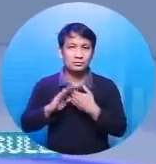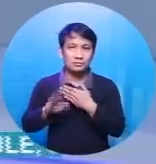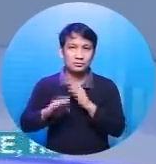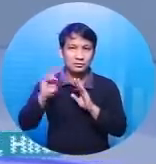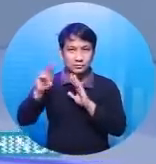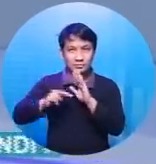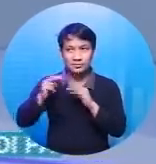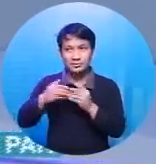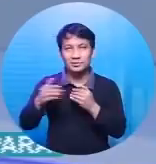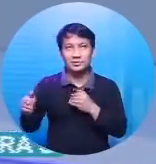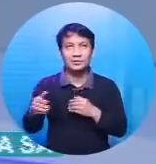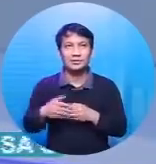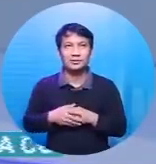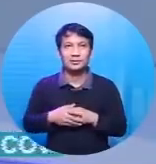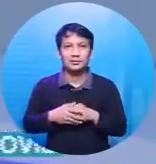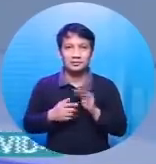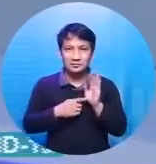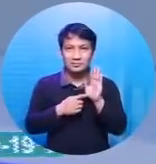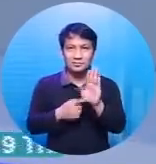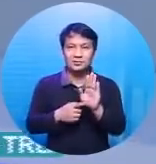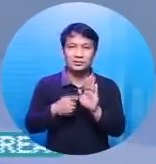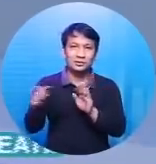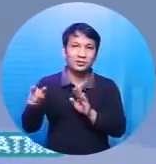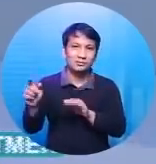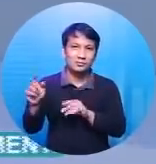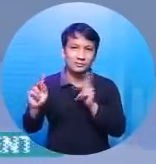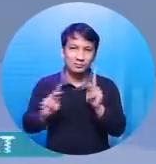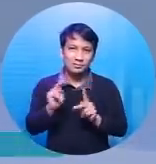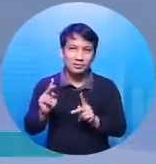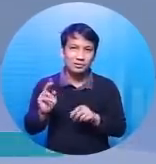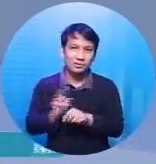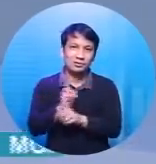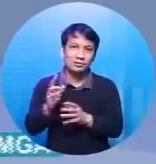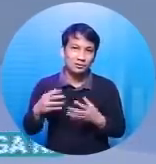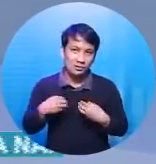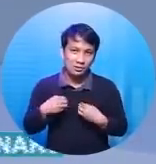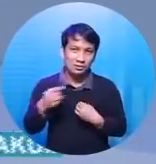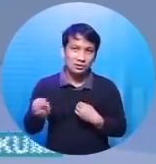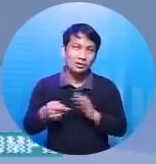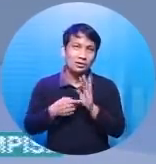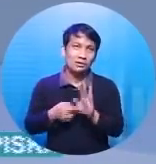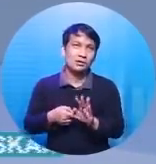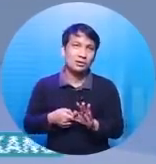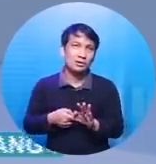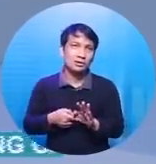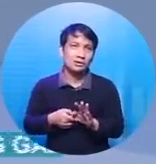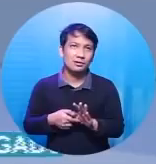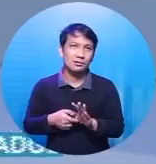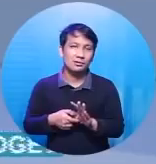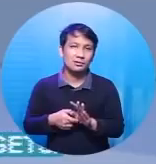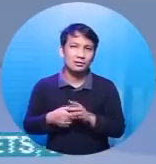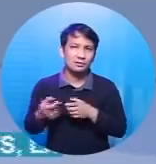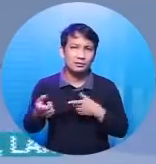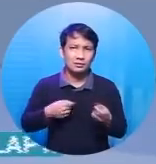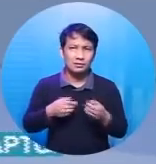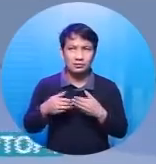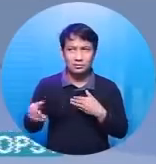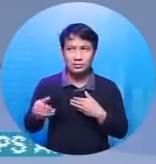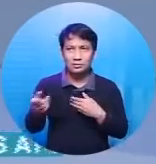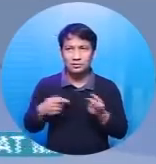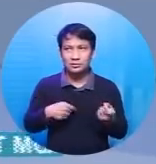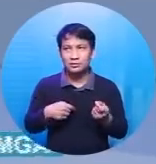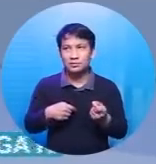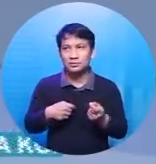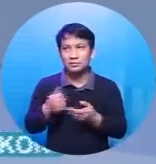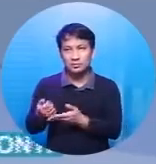video para naman may pakita po namin sa madla na inyo po'y natanggap yung mga na-ere dito na binigay